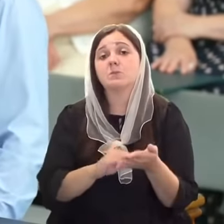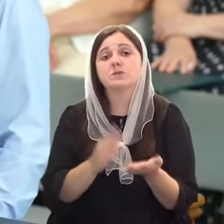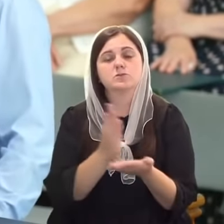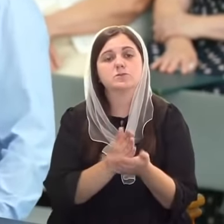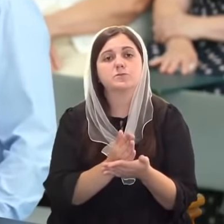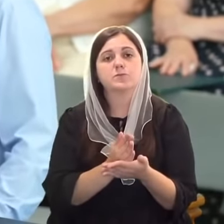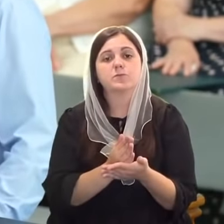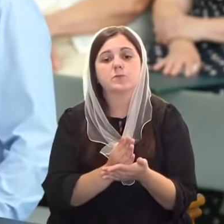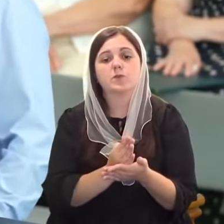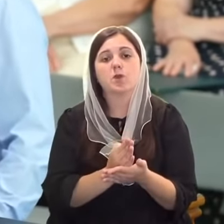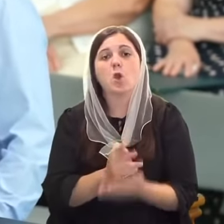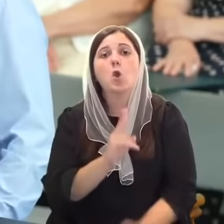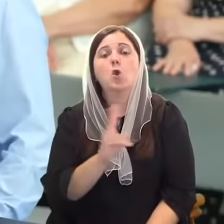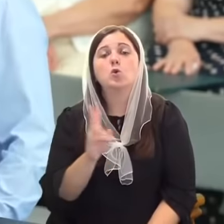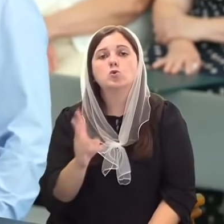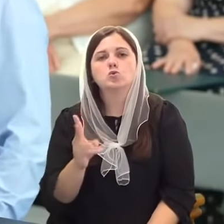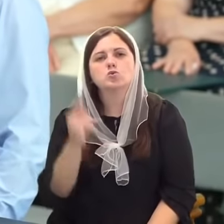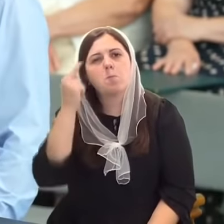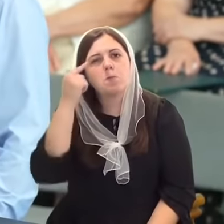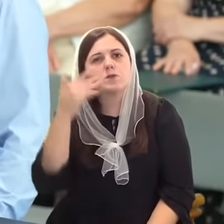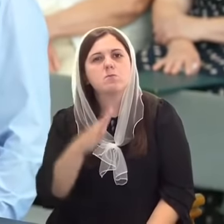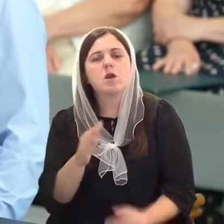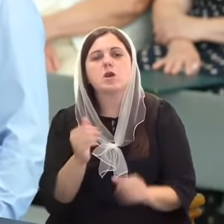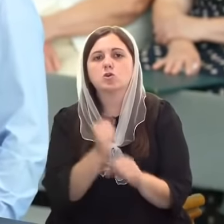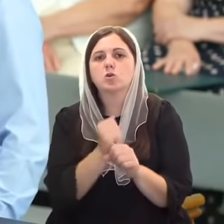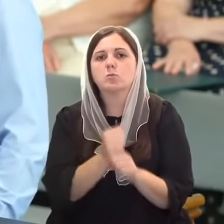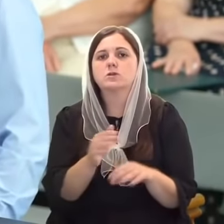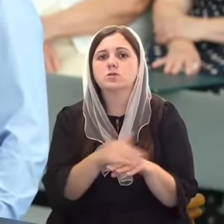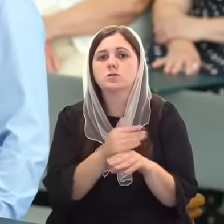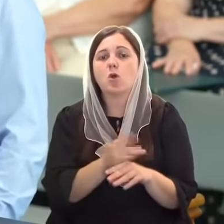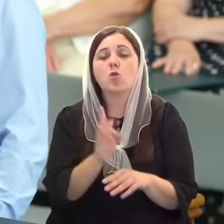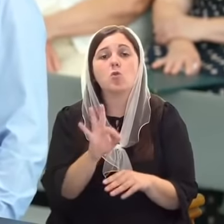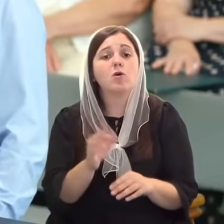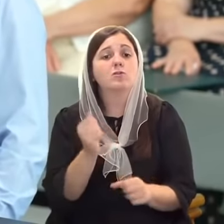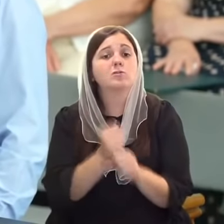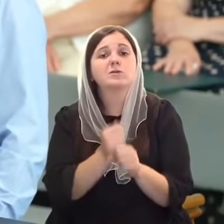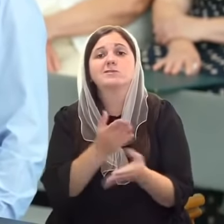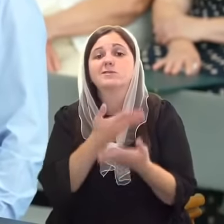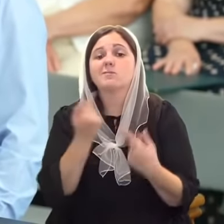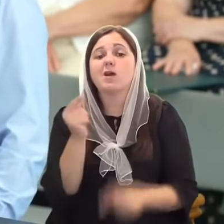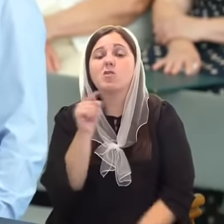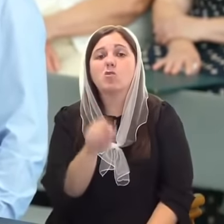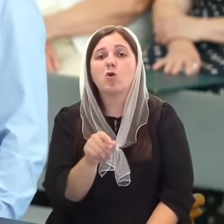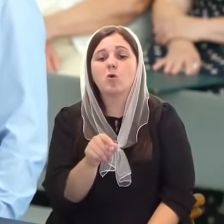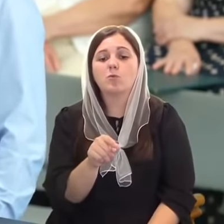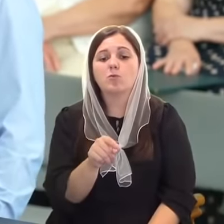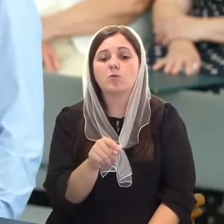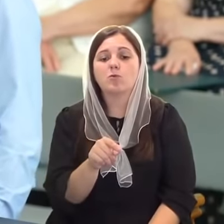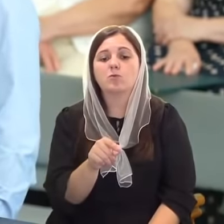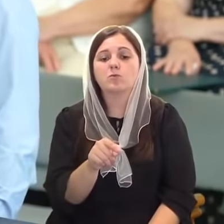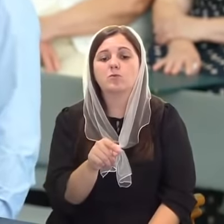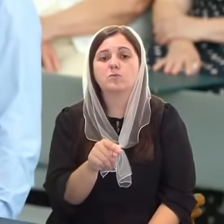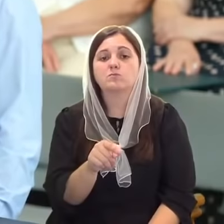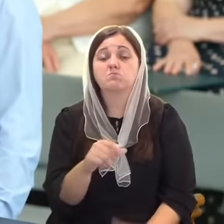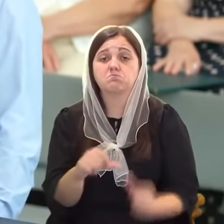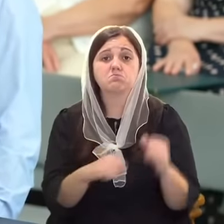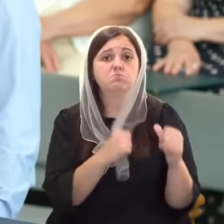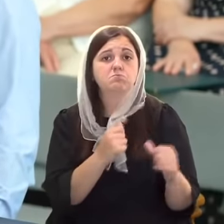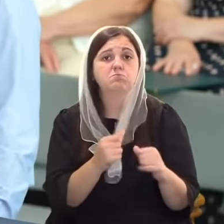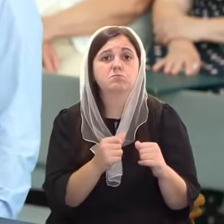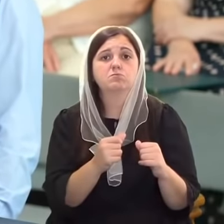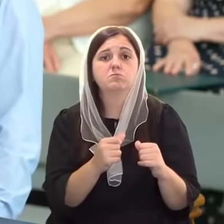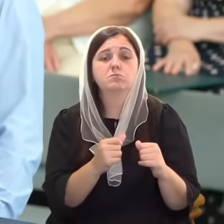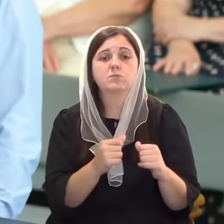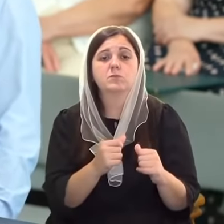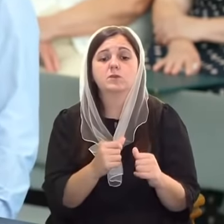говорит: кто разумеет делать добро и не делать тому, вы помните, братья и сестры, грех.